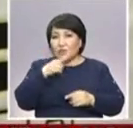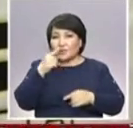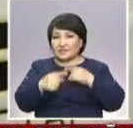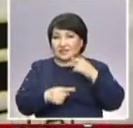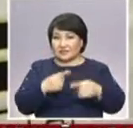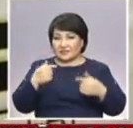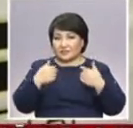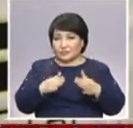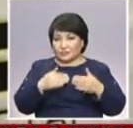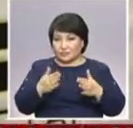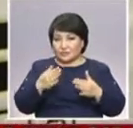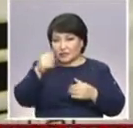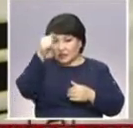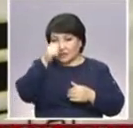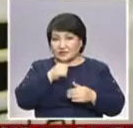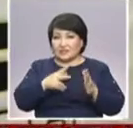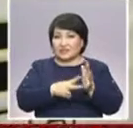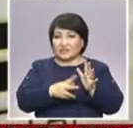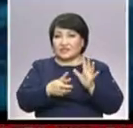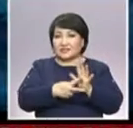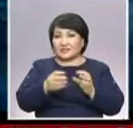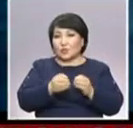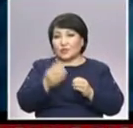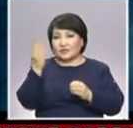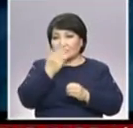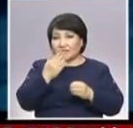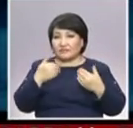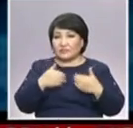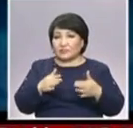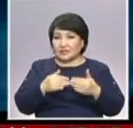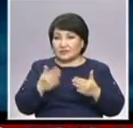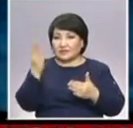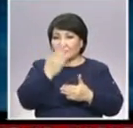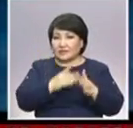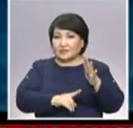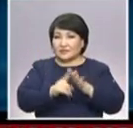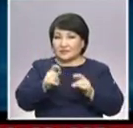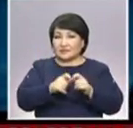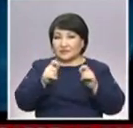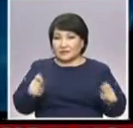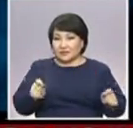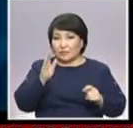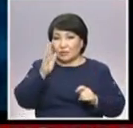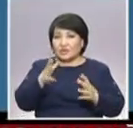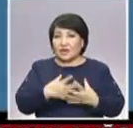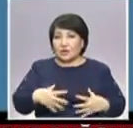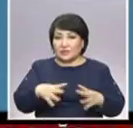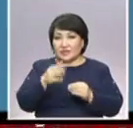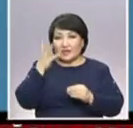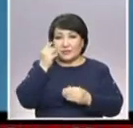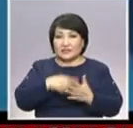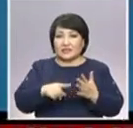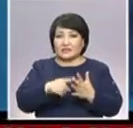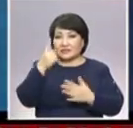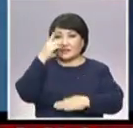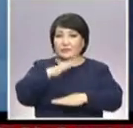дубляж. Айына 7-8-10 фильм шығып жатады. Кинотуындының тұсаукесерінен болашақ қауымдастығы Алматы қаласының әкімі Бауыржан